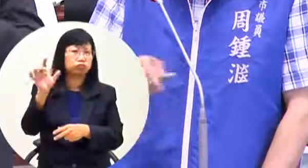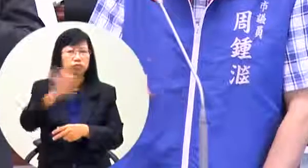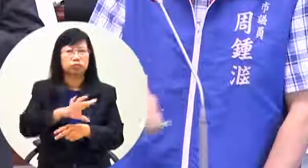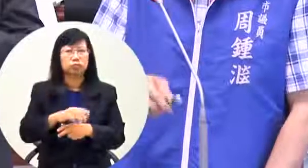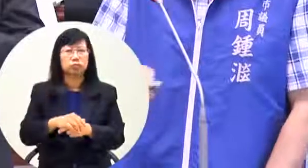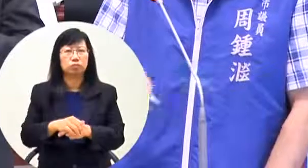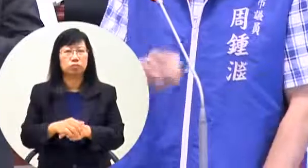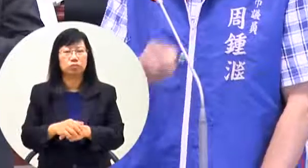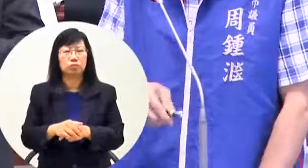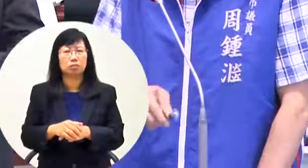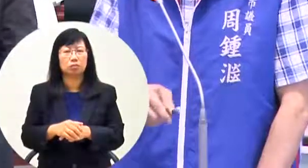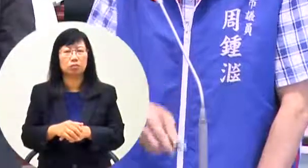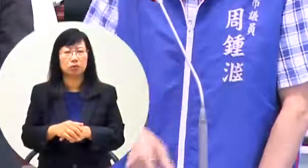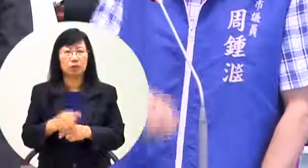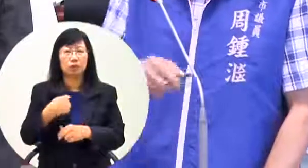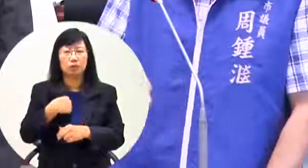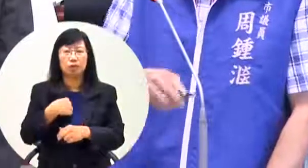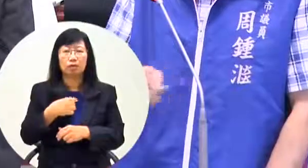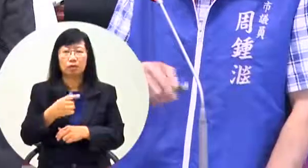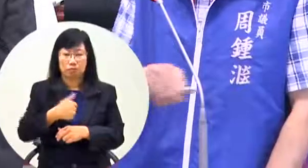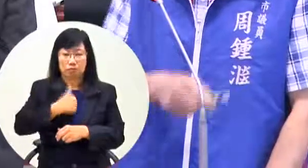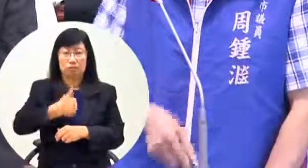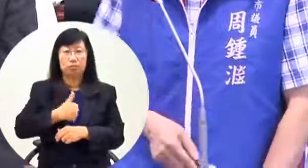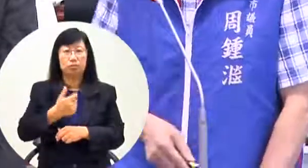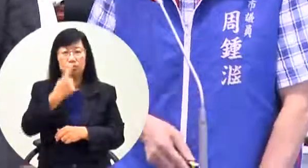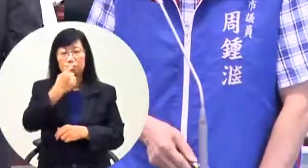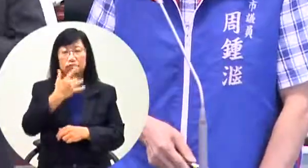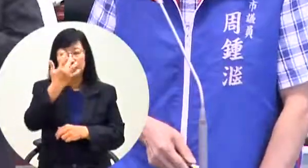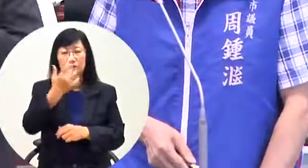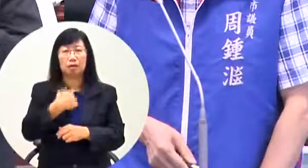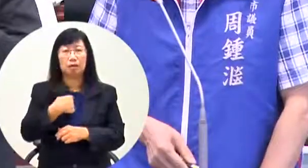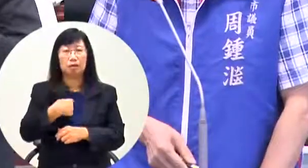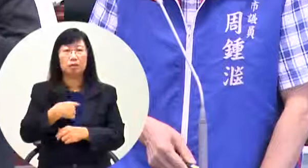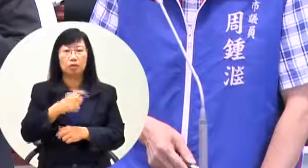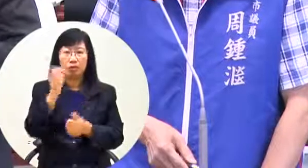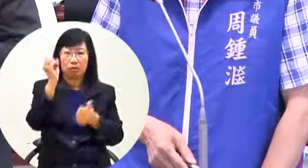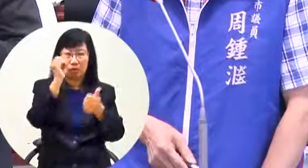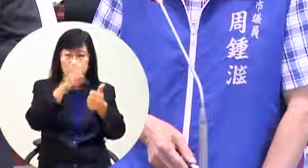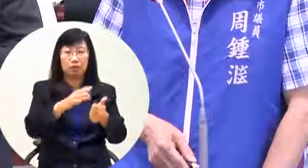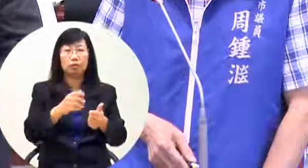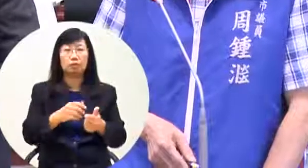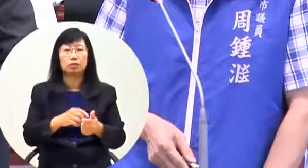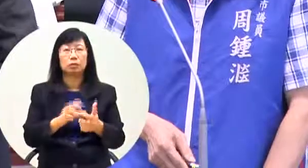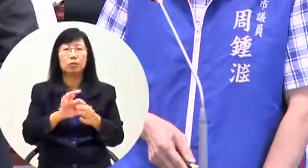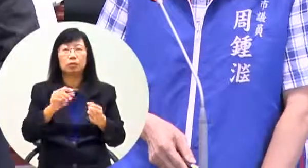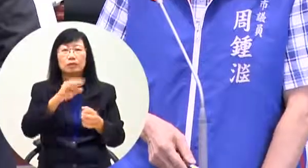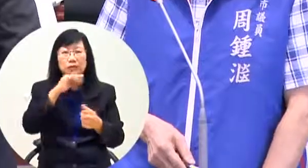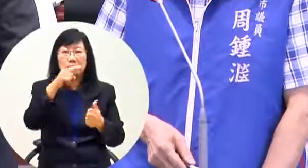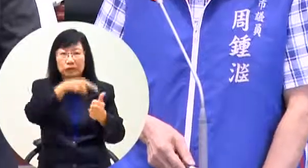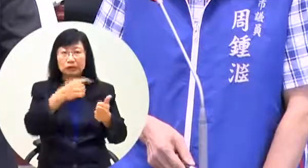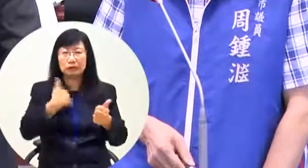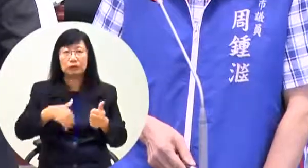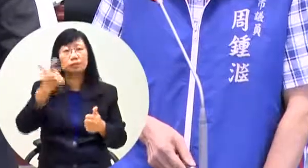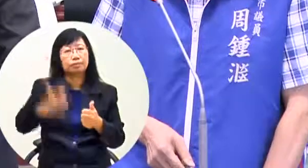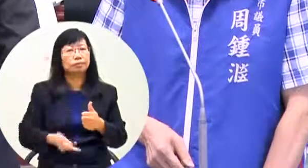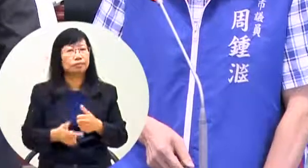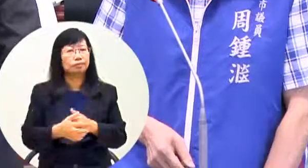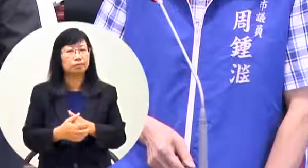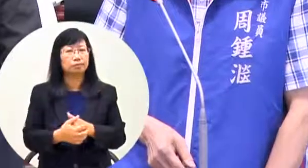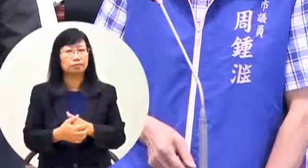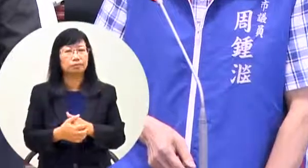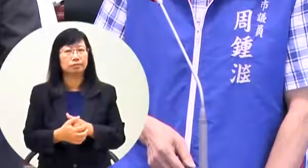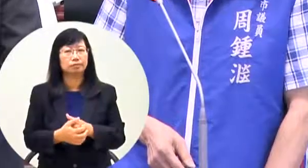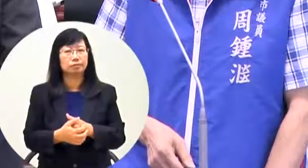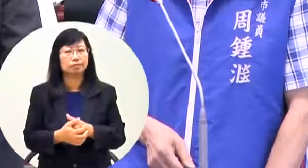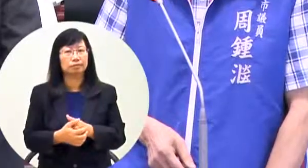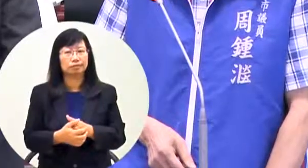知道什么污土处理厂。 但你知迄阵就袂赴啊。 但是我嘛必须要甲周议员报告了哈，